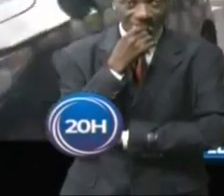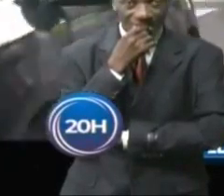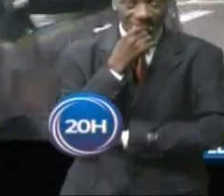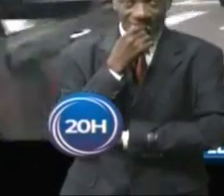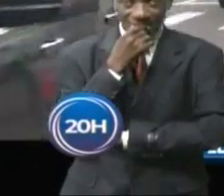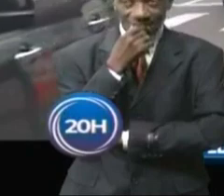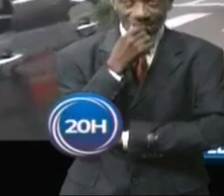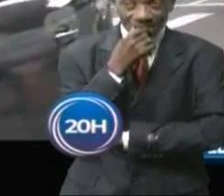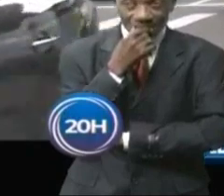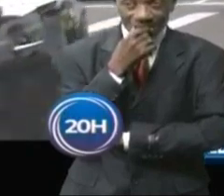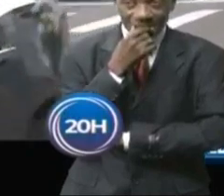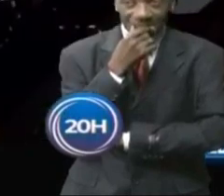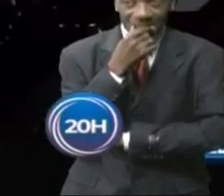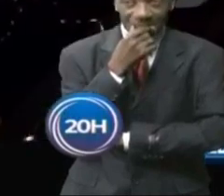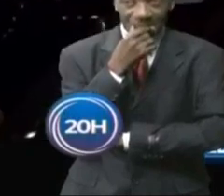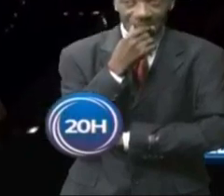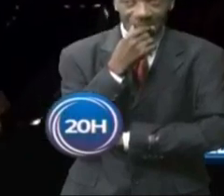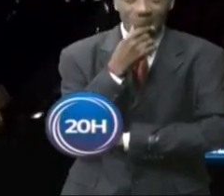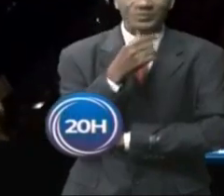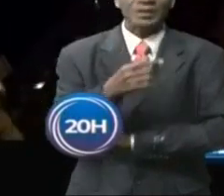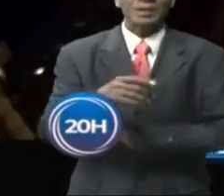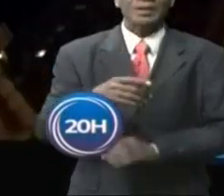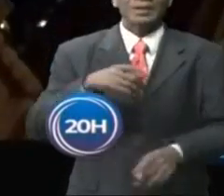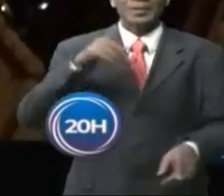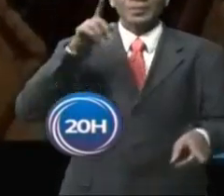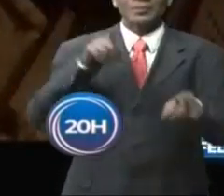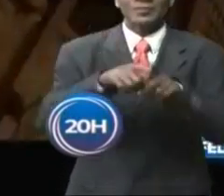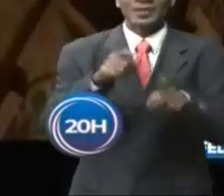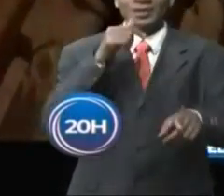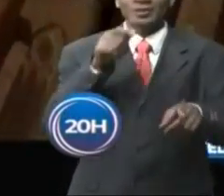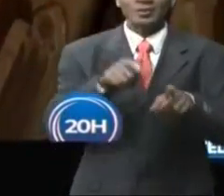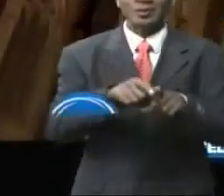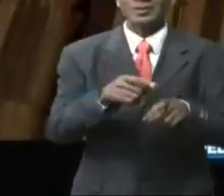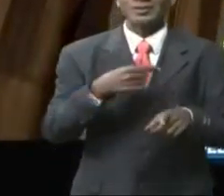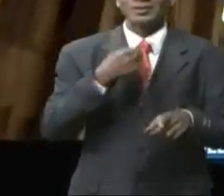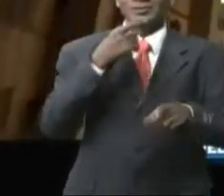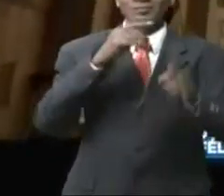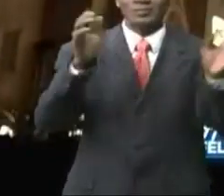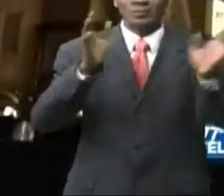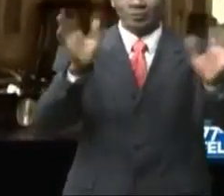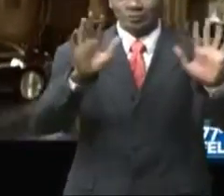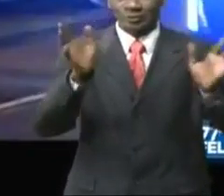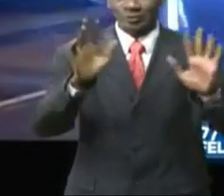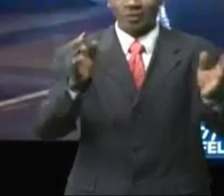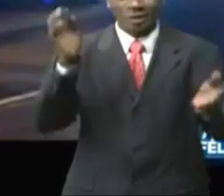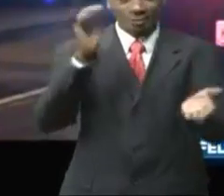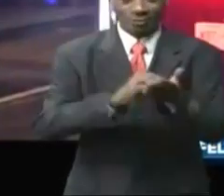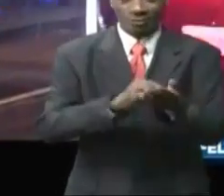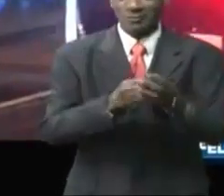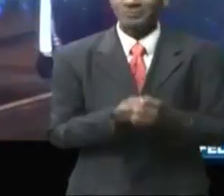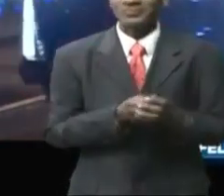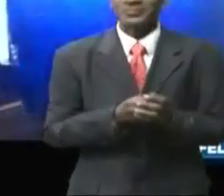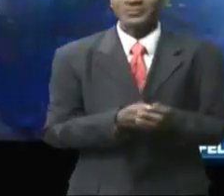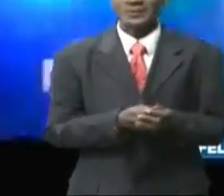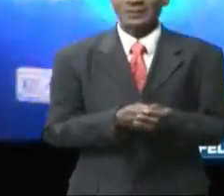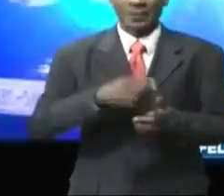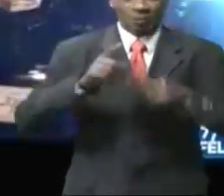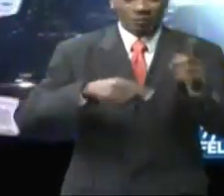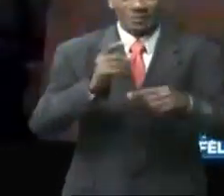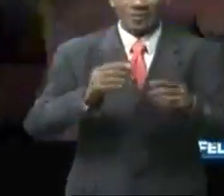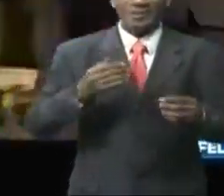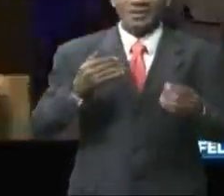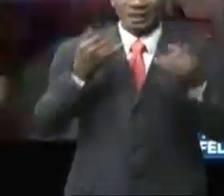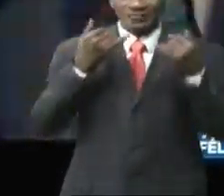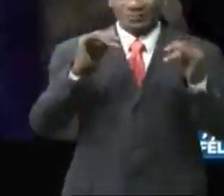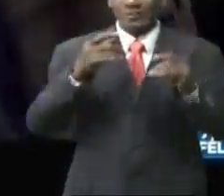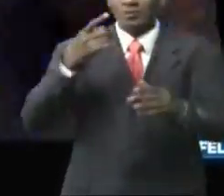réaffirme leur attachement à cette organisation. Arrivé à New York le dimanche 17 septembre à 23h locale, soit